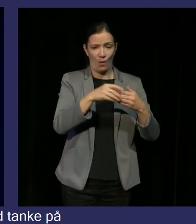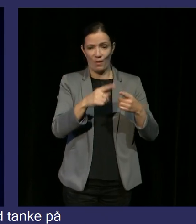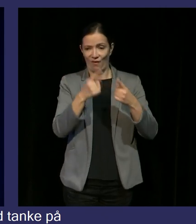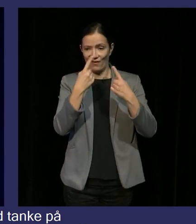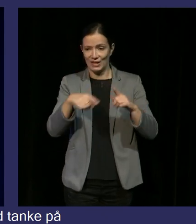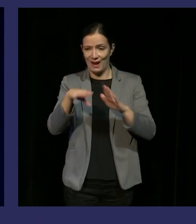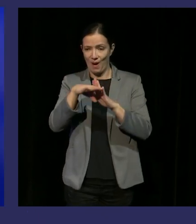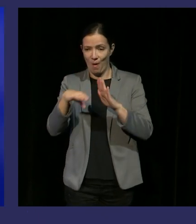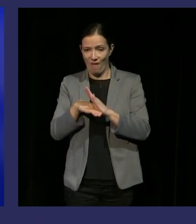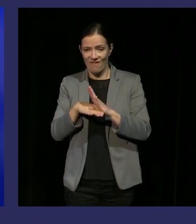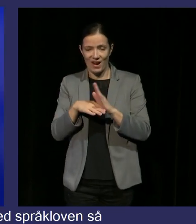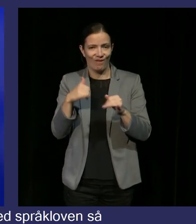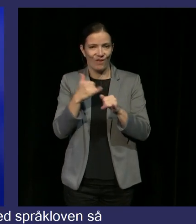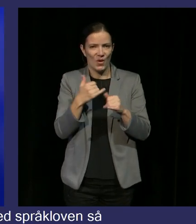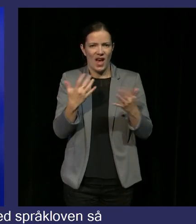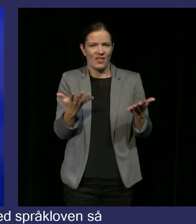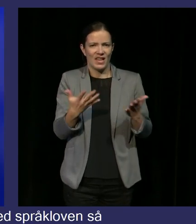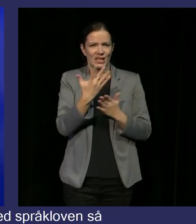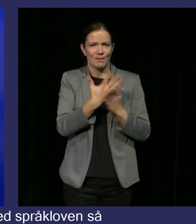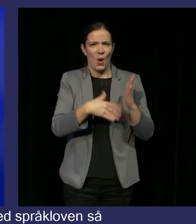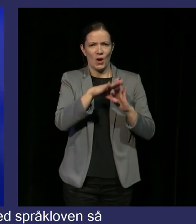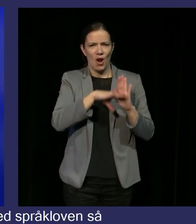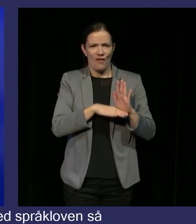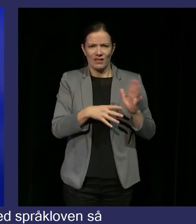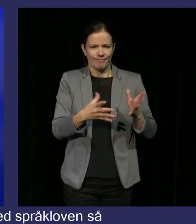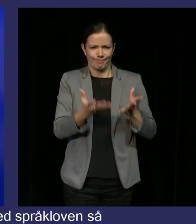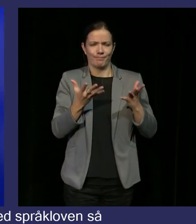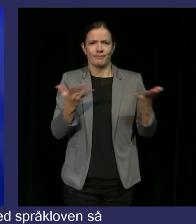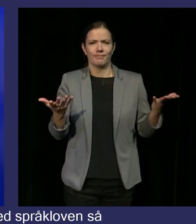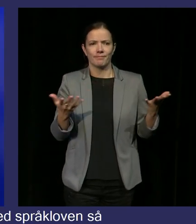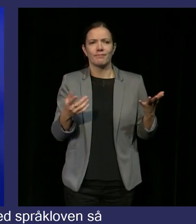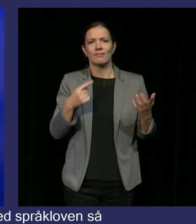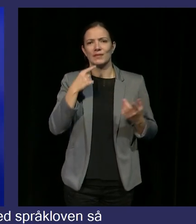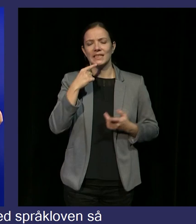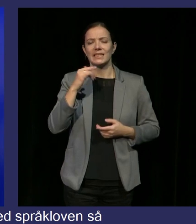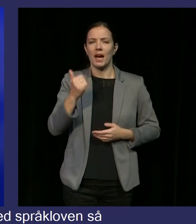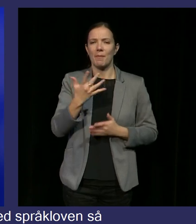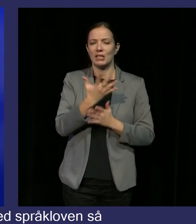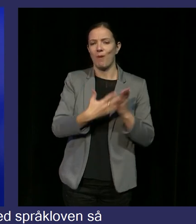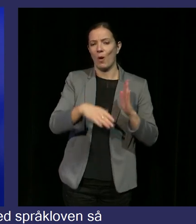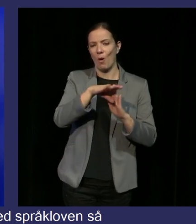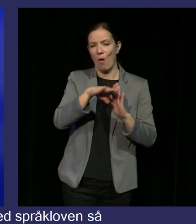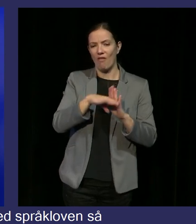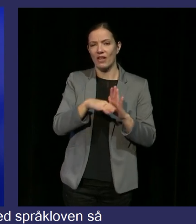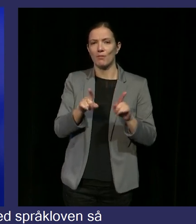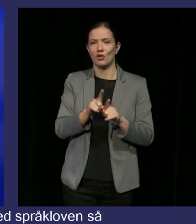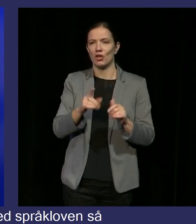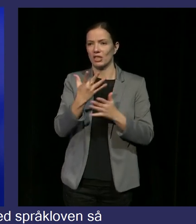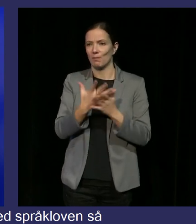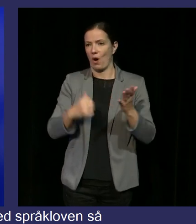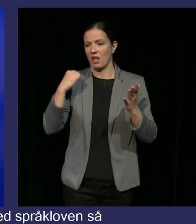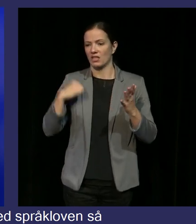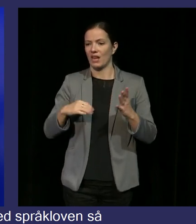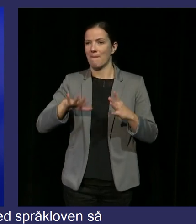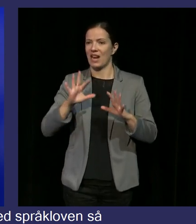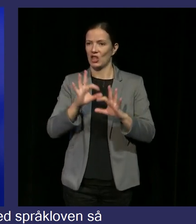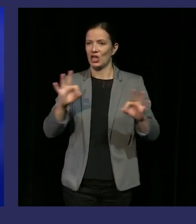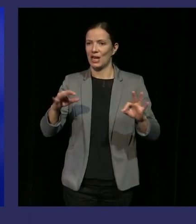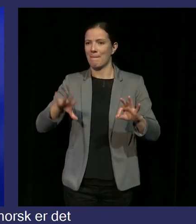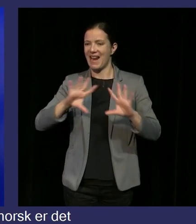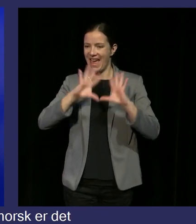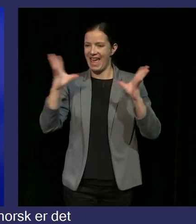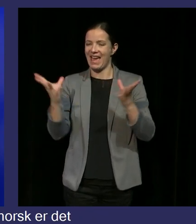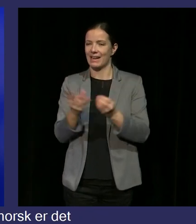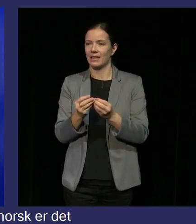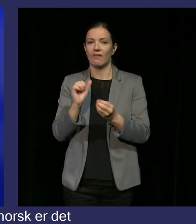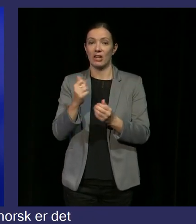forskjellige lover? Det på et vis et villnis, så du kan si at med språklover så blir språkansvaret tydeligere og mer helhetlig.